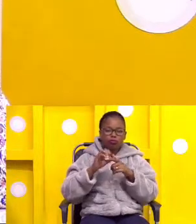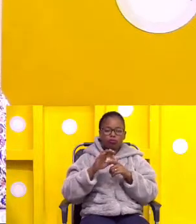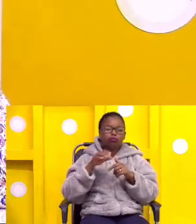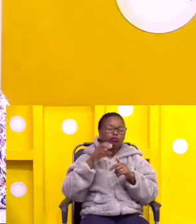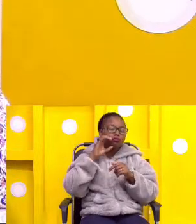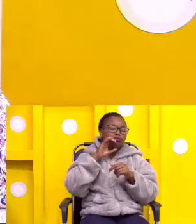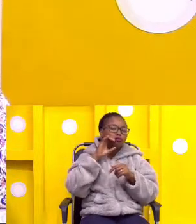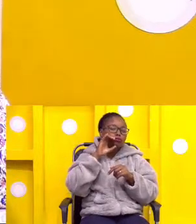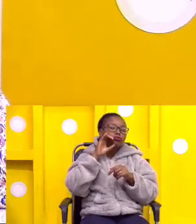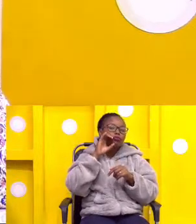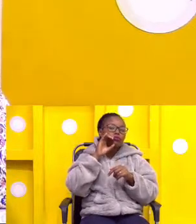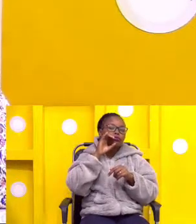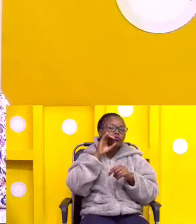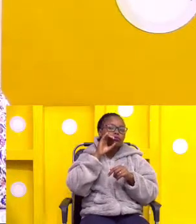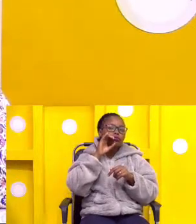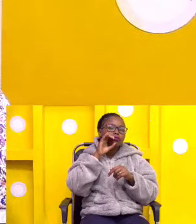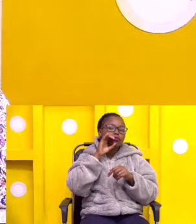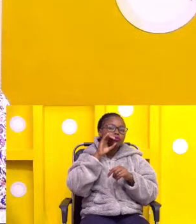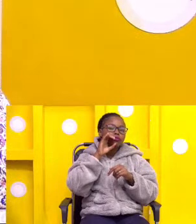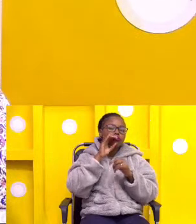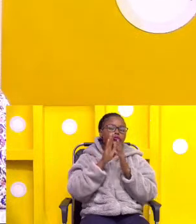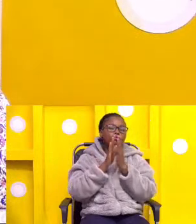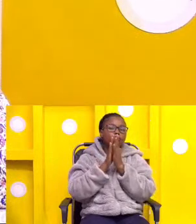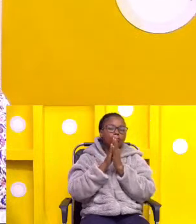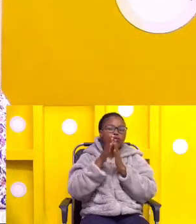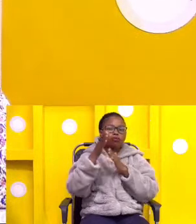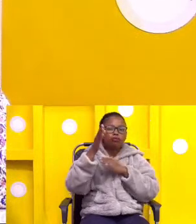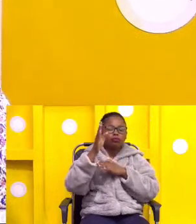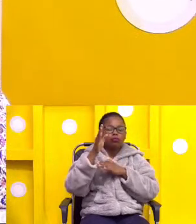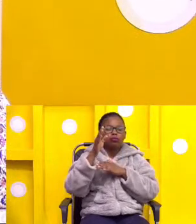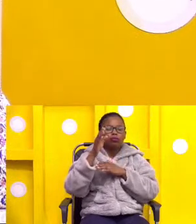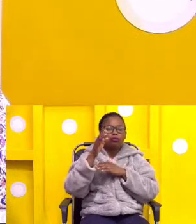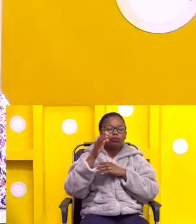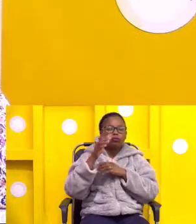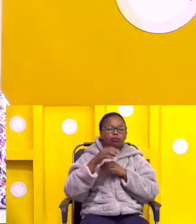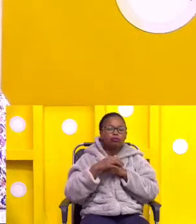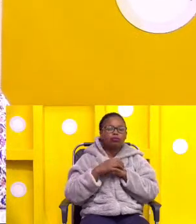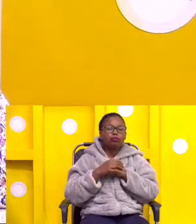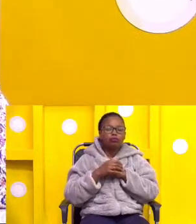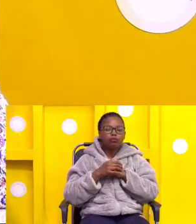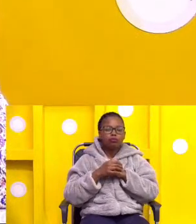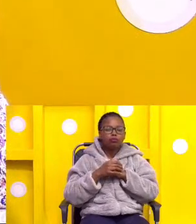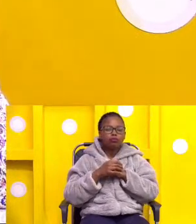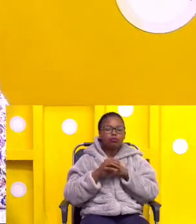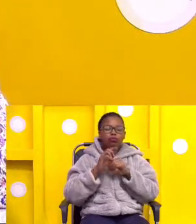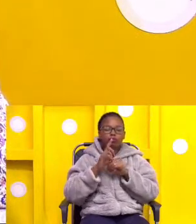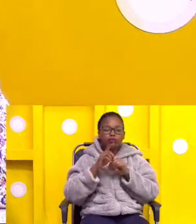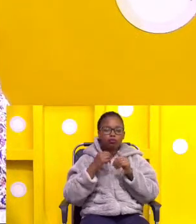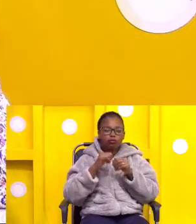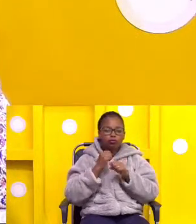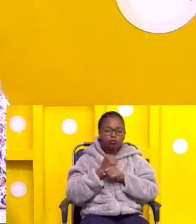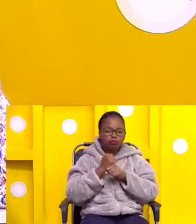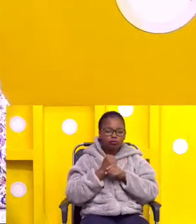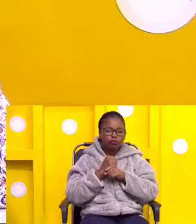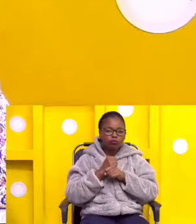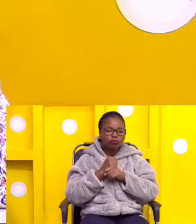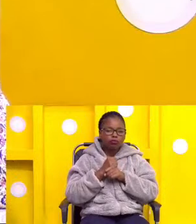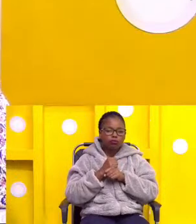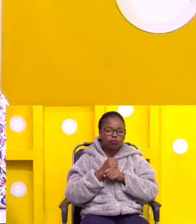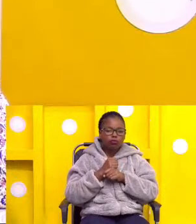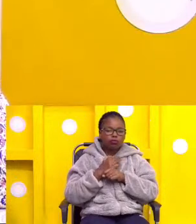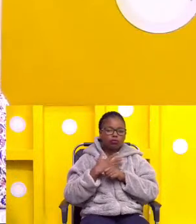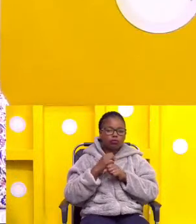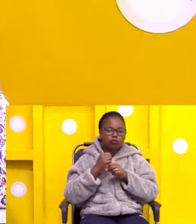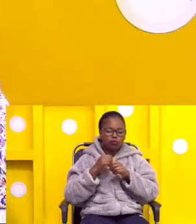cousin. Bwana asifiwe sana. Gai wito ni mwe hoke ku. Tari unye kulea dadi keto dadi kitetio ni my first